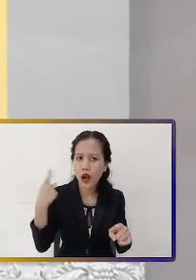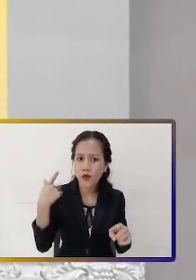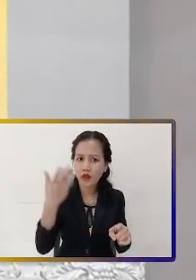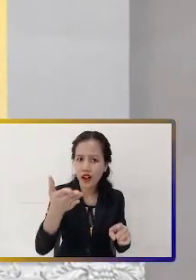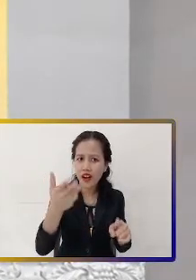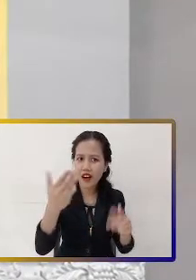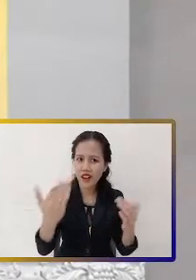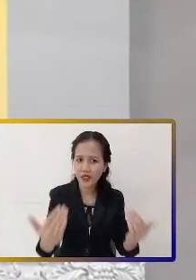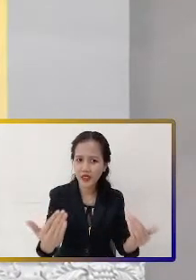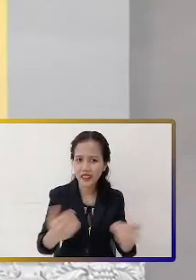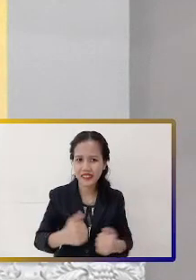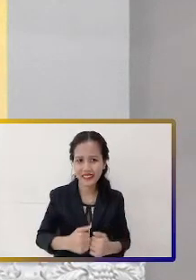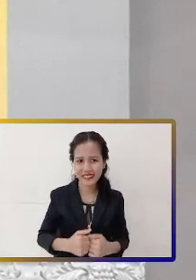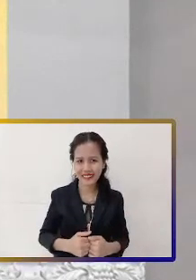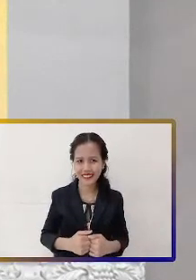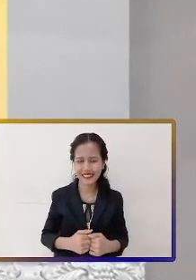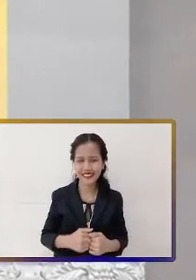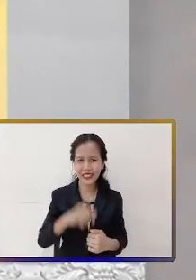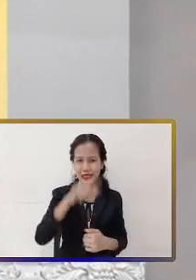Kapatid,